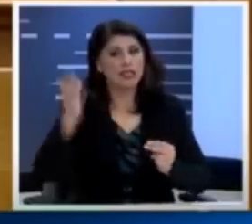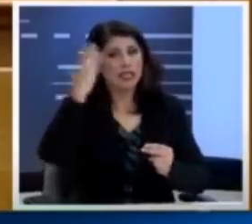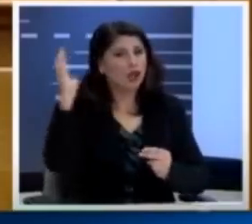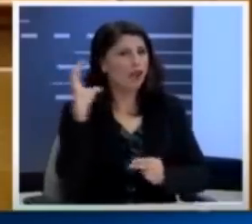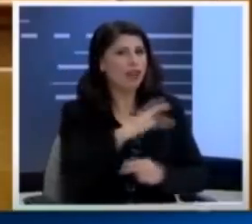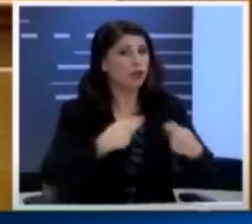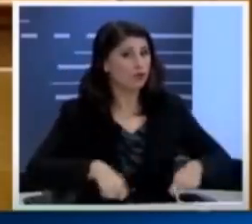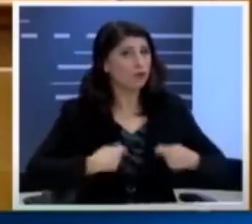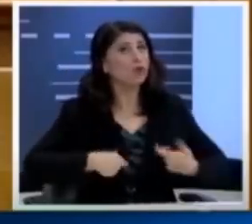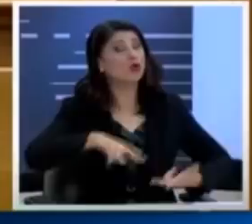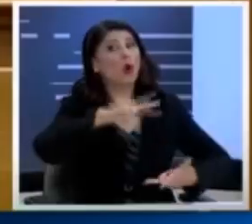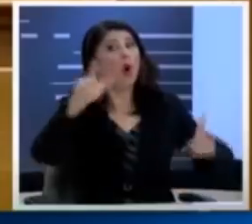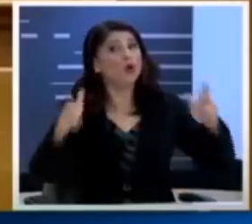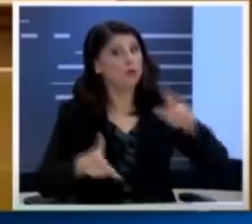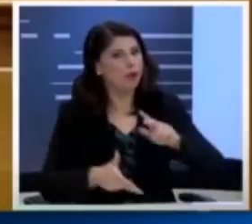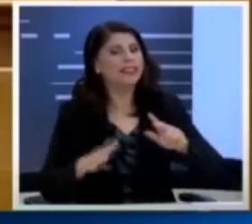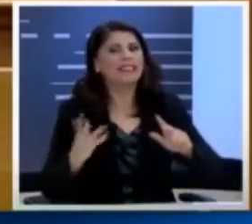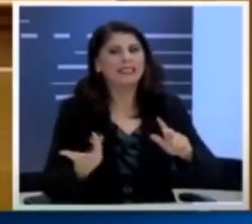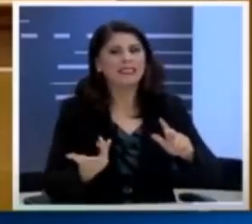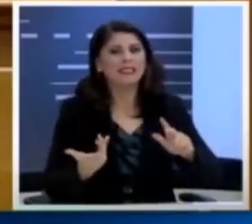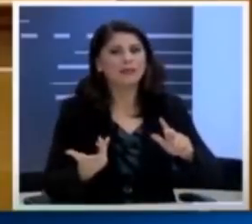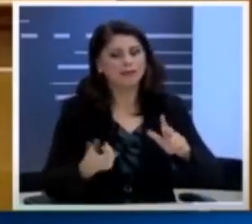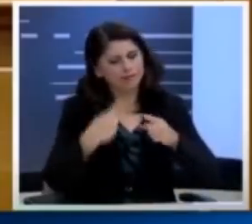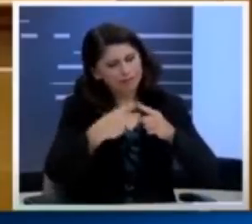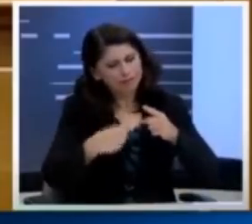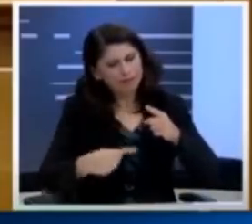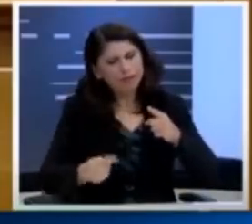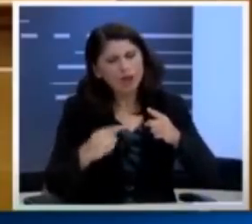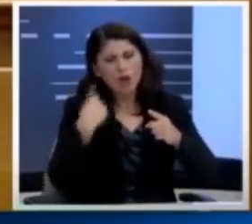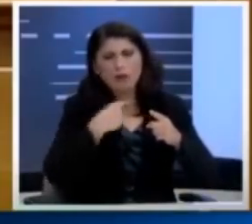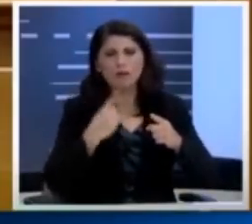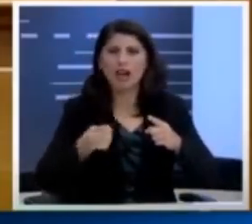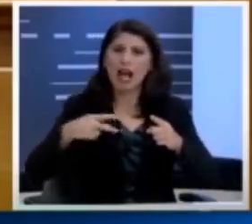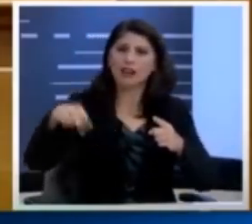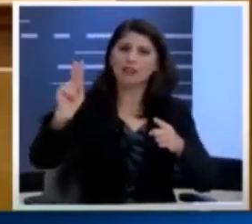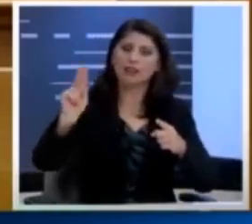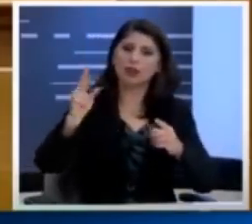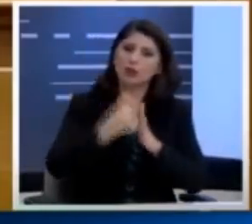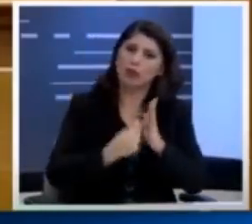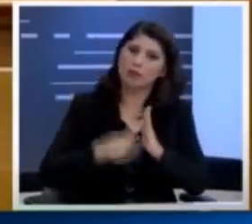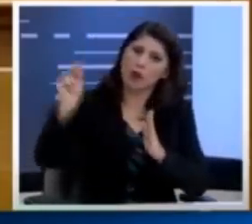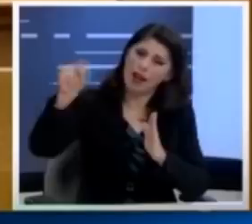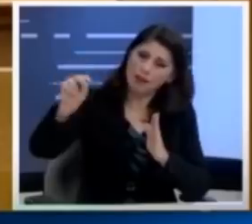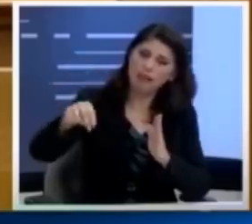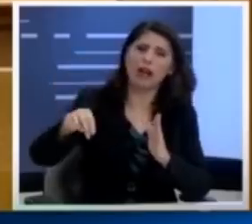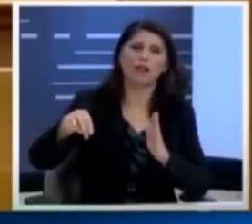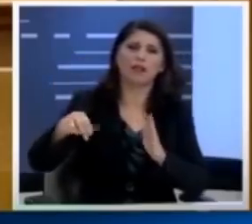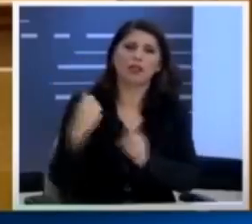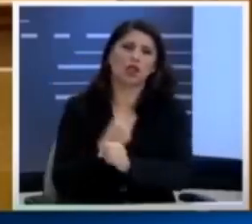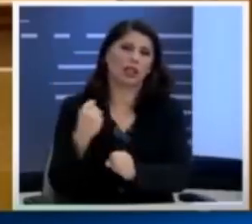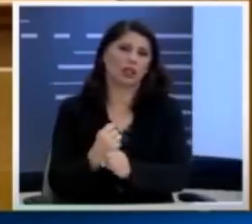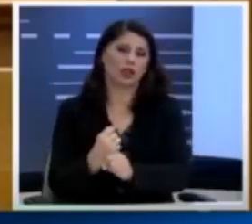κεφάλαιο σε ολόκληρο τον κόσμο είναι η ποικιλόμορφη αύξηση του βαθμού εκμετάλλευσης της εργατικής